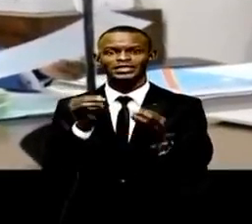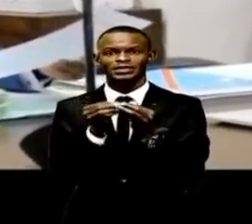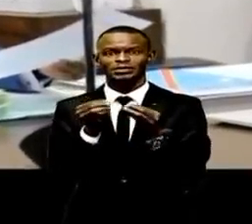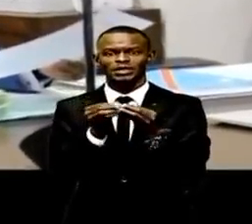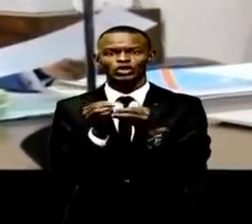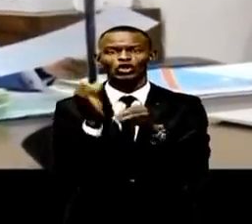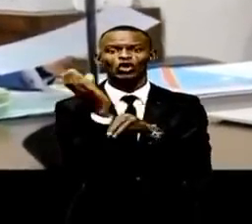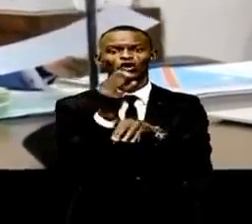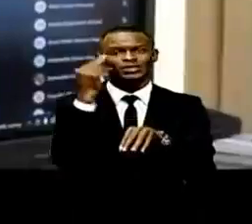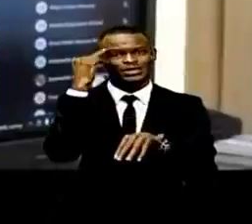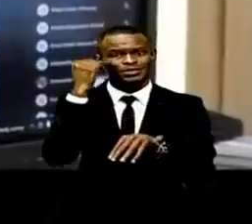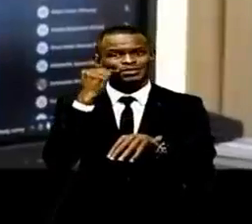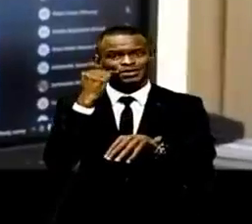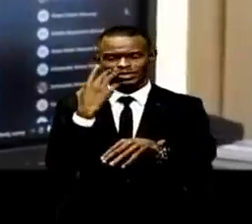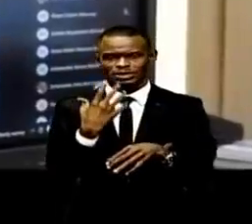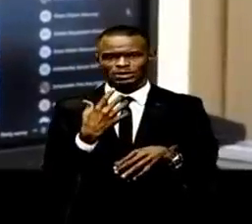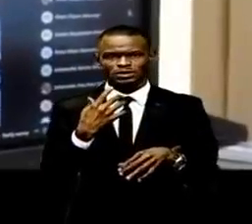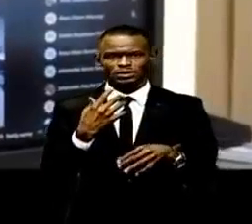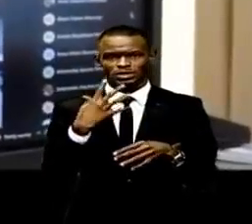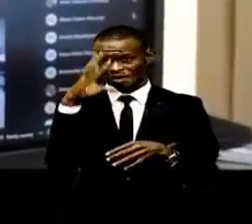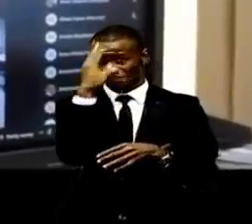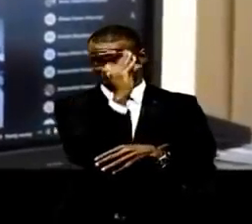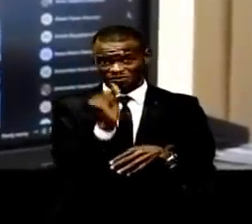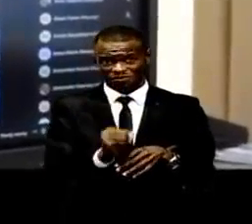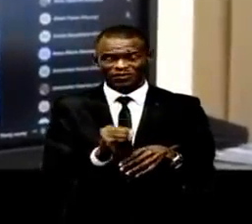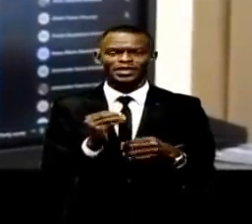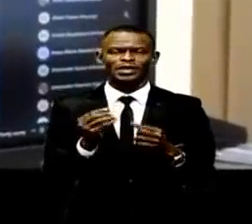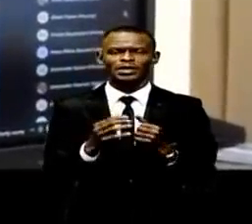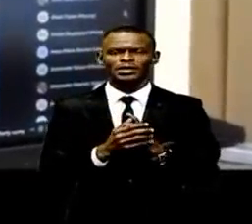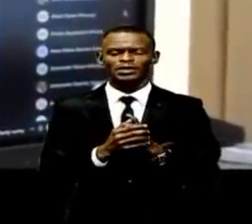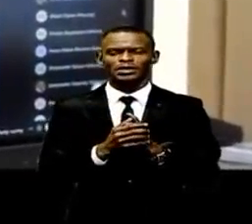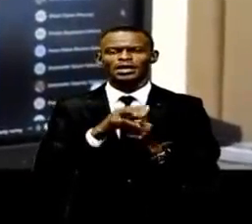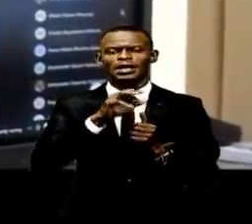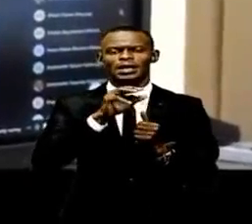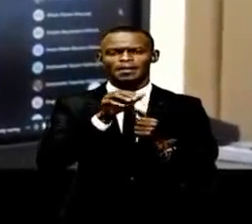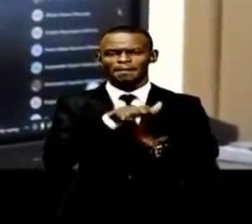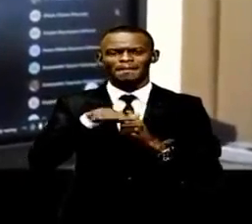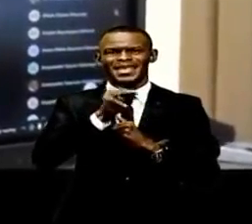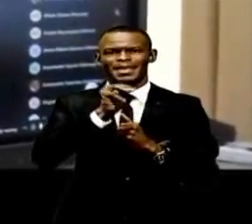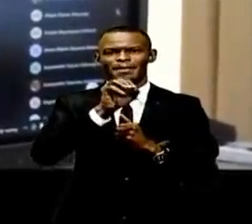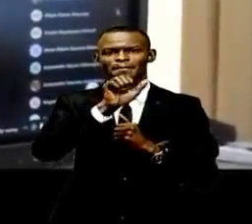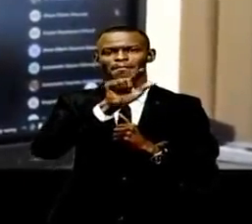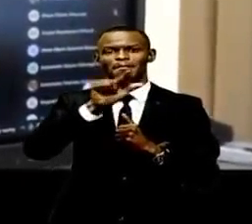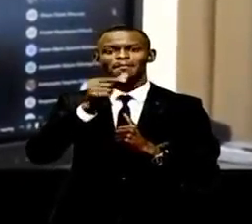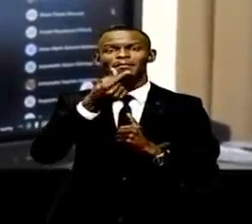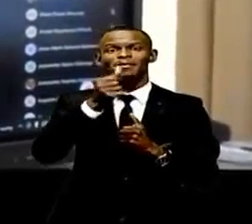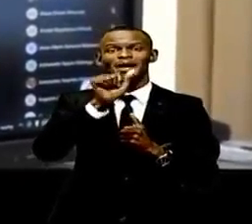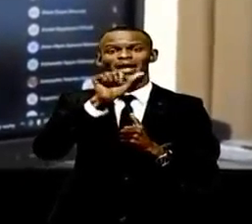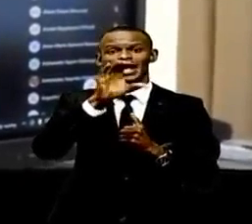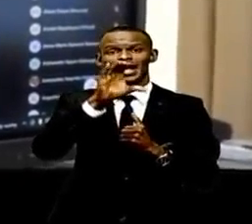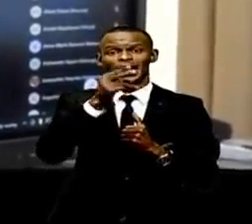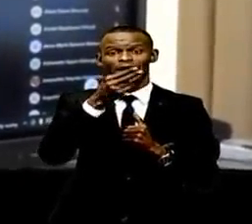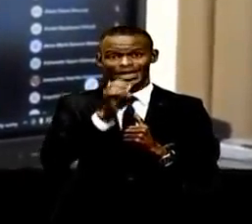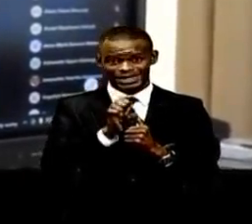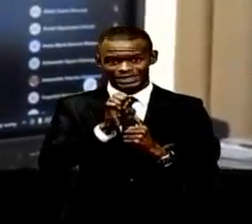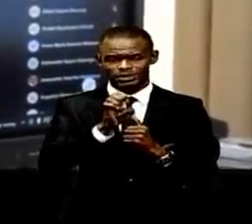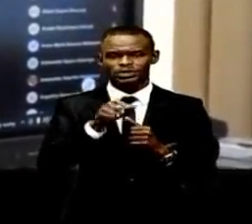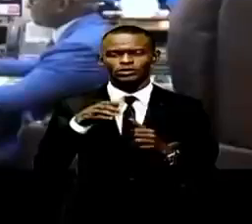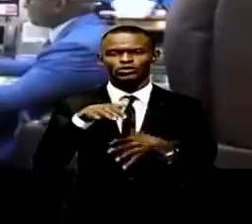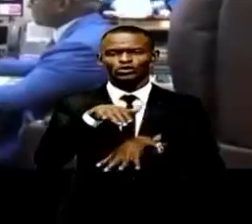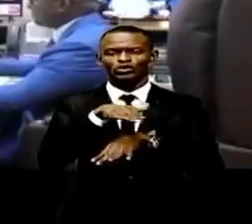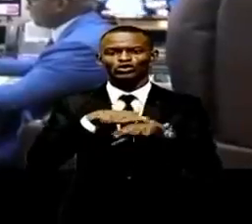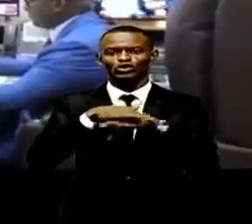et malgache pour l'enseignement supérieur CAMES en Syrie. Il a rappelé que l'adhésion de notre pays